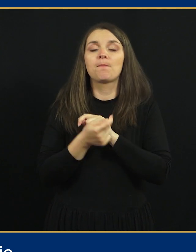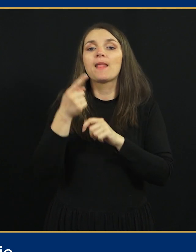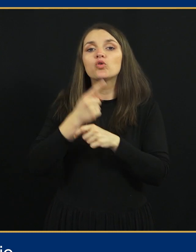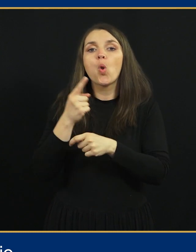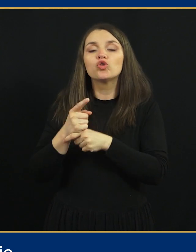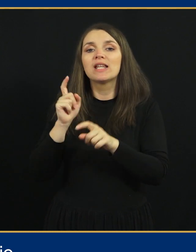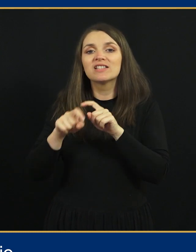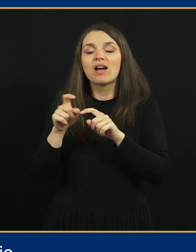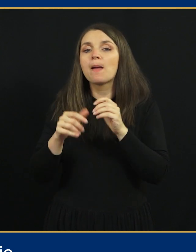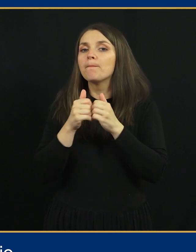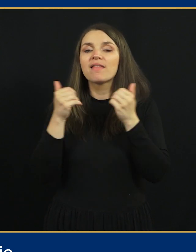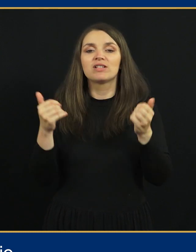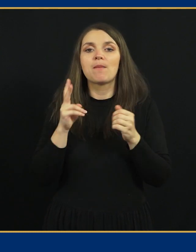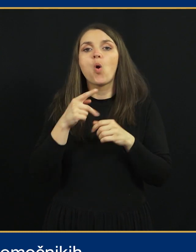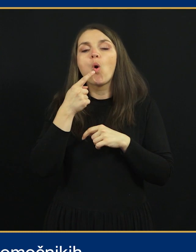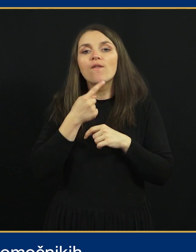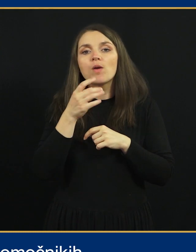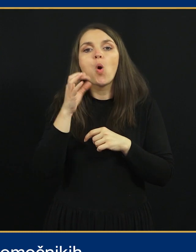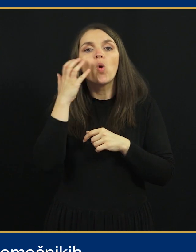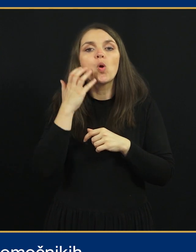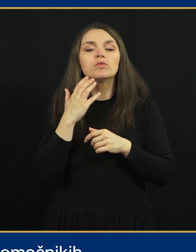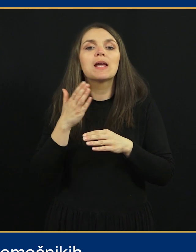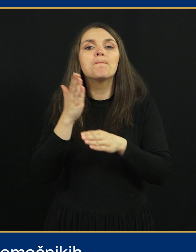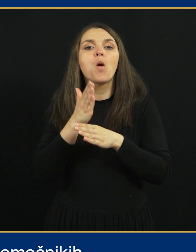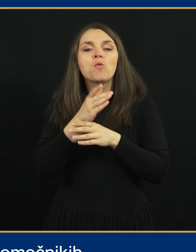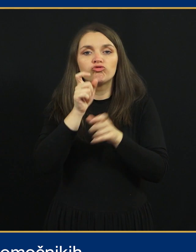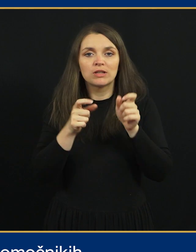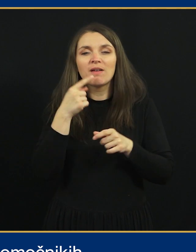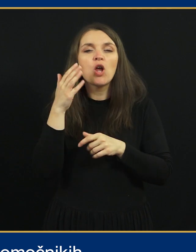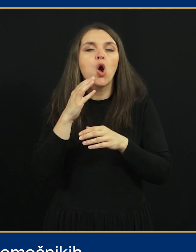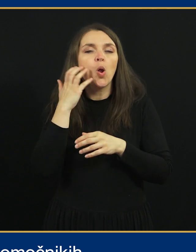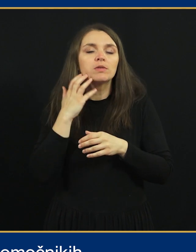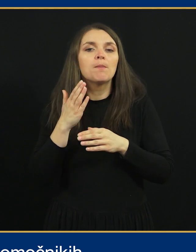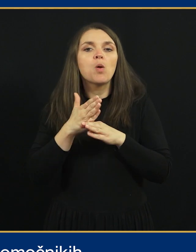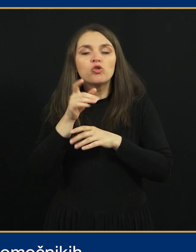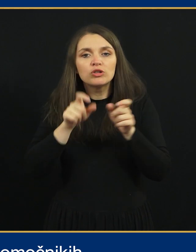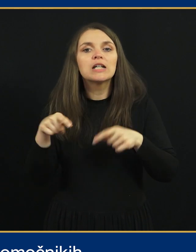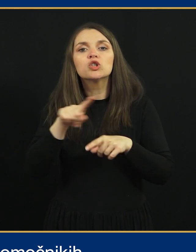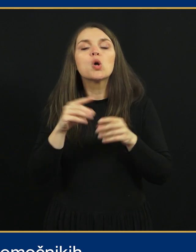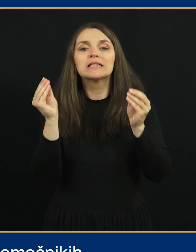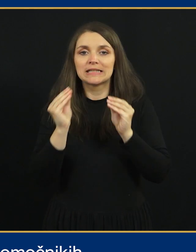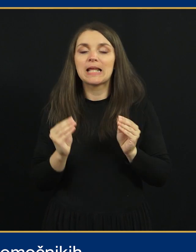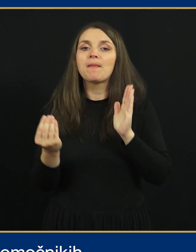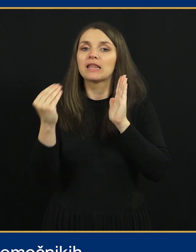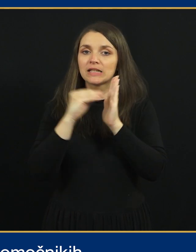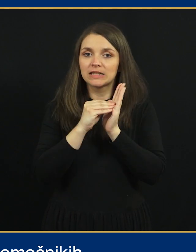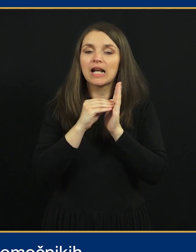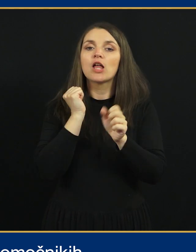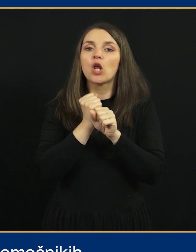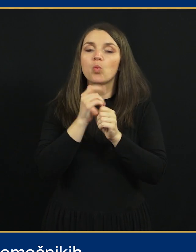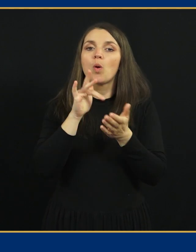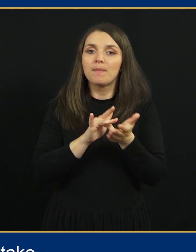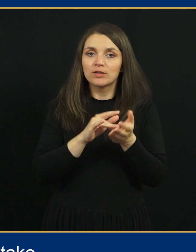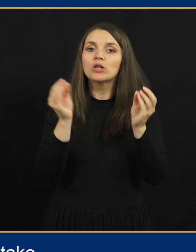spremeni določene stvari, predvsem, ko govorimo o romskih pomočnikih, torej romski pomočniki so se